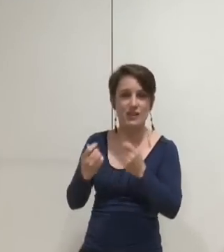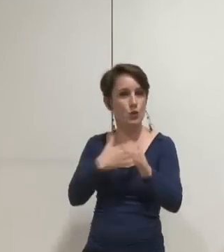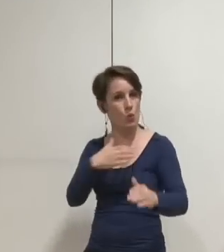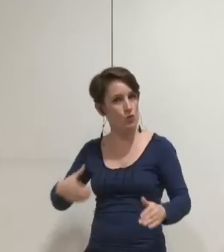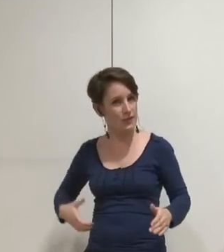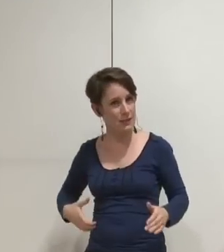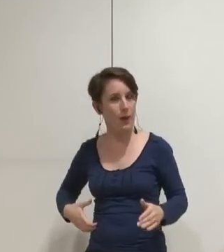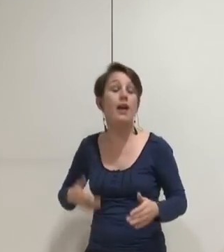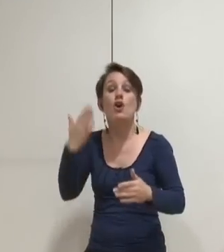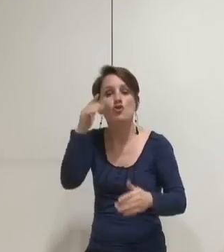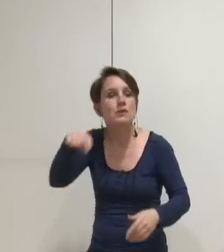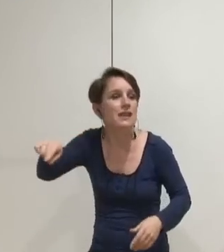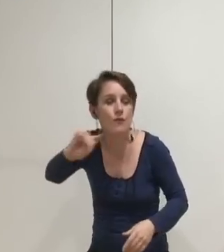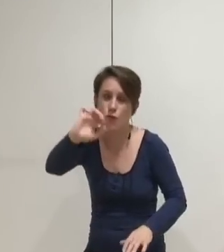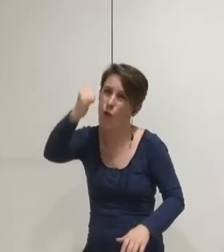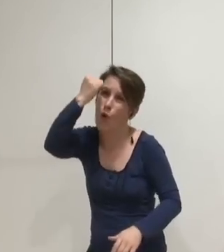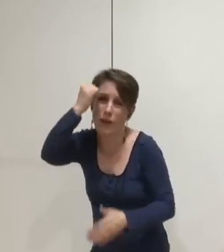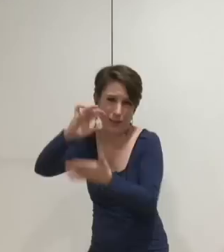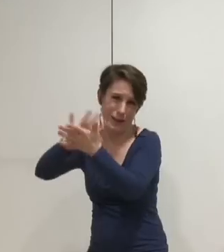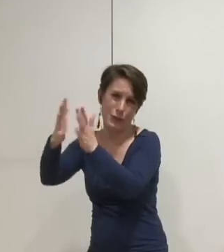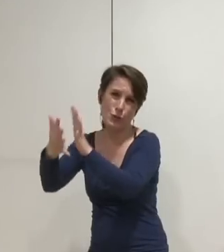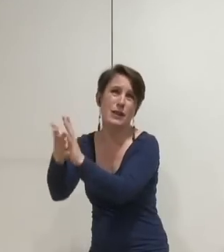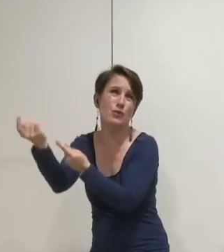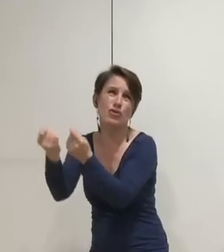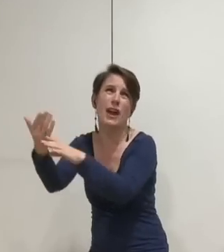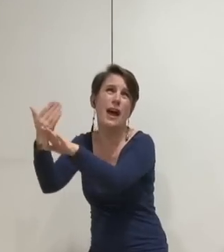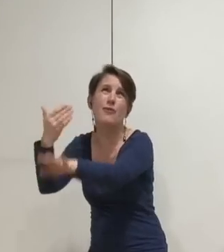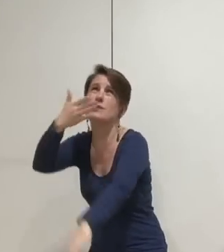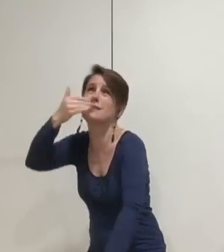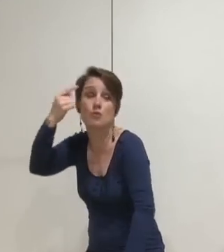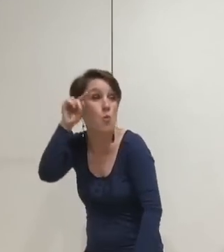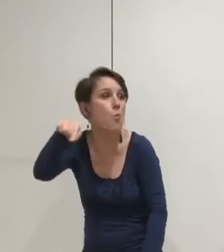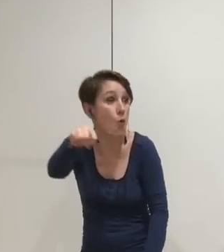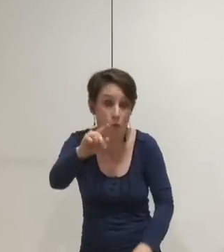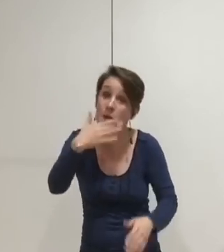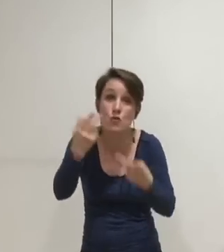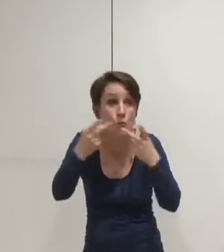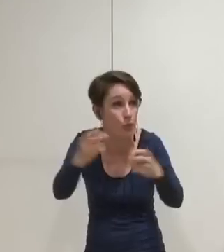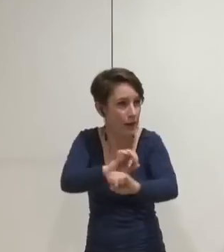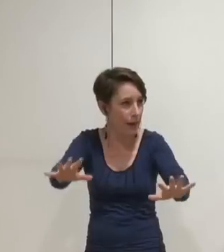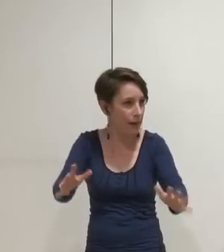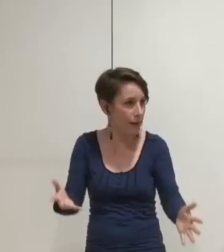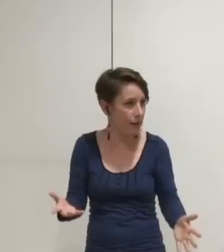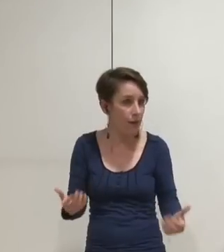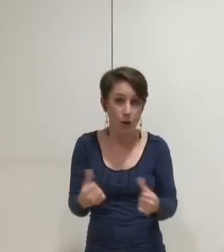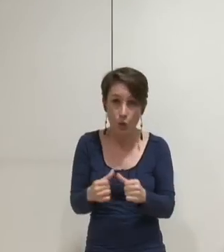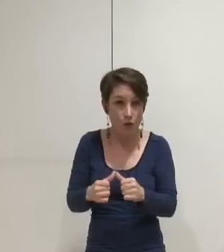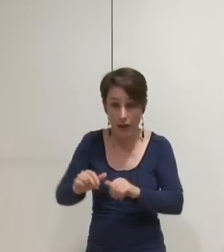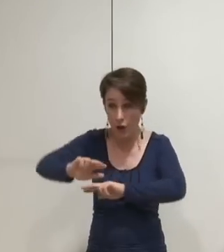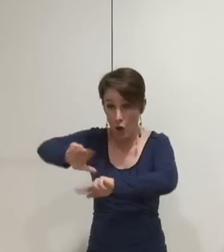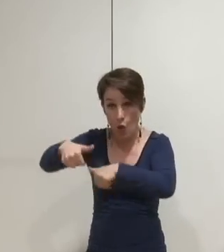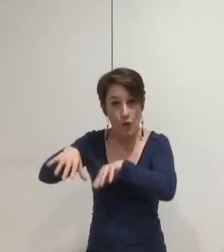l'association palais des sports mais dites-le clairement parce que il n'y a pas d'autre solution c'était où nous mettions fin à la convention